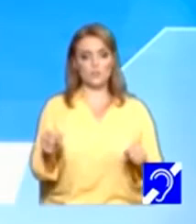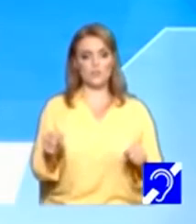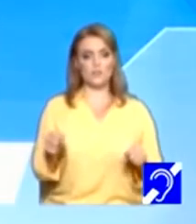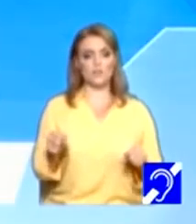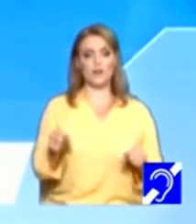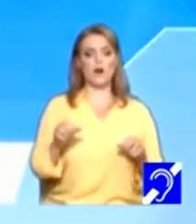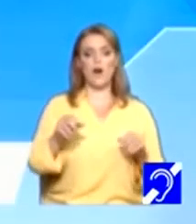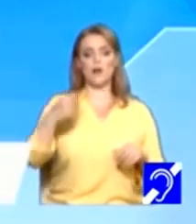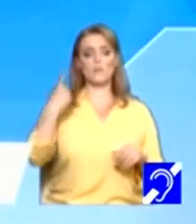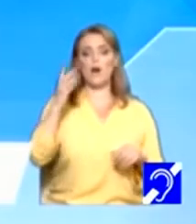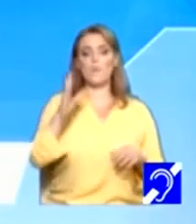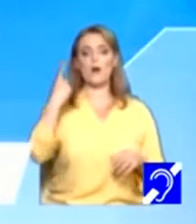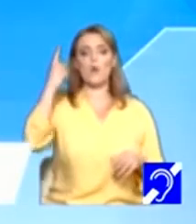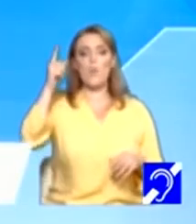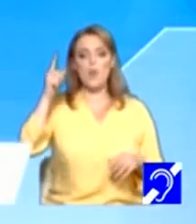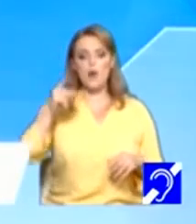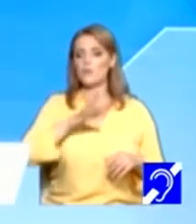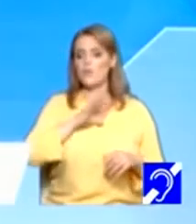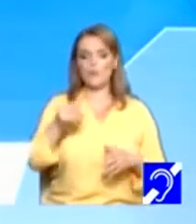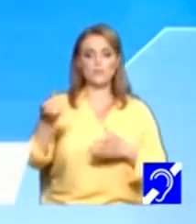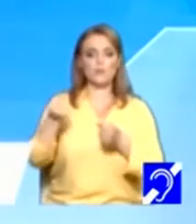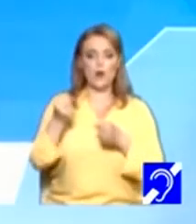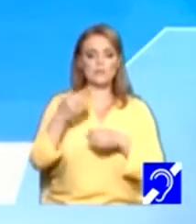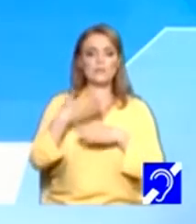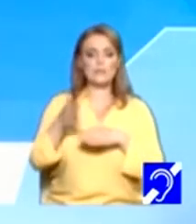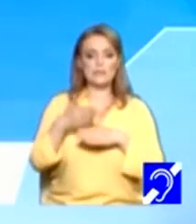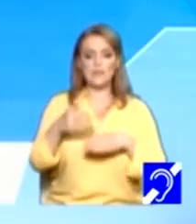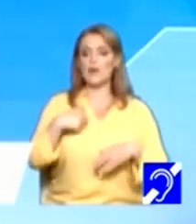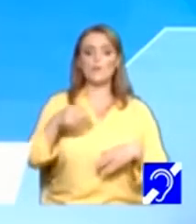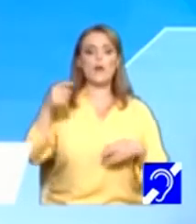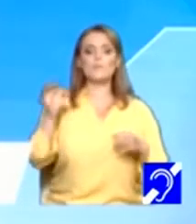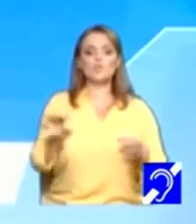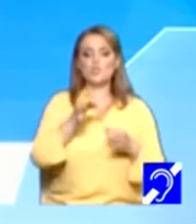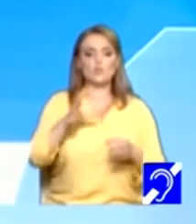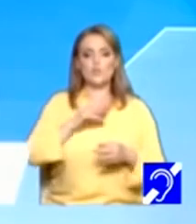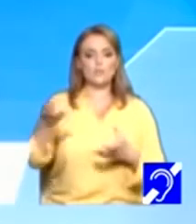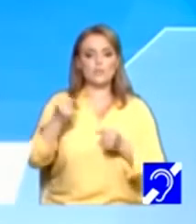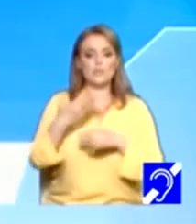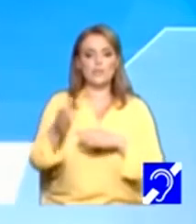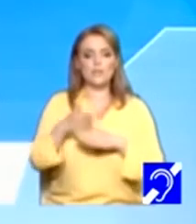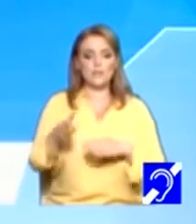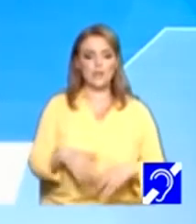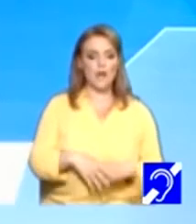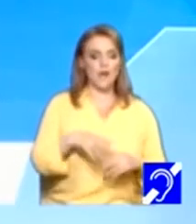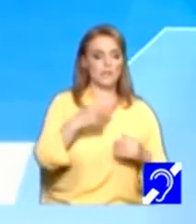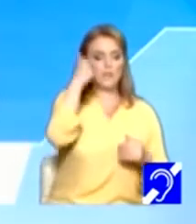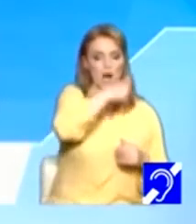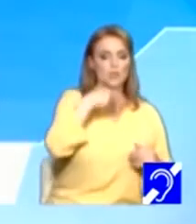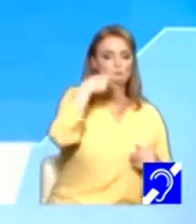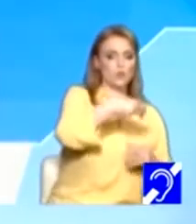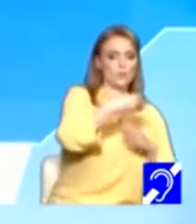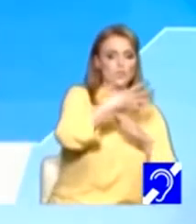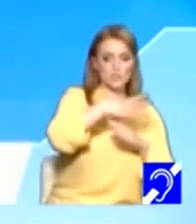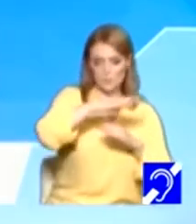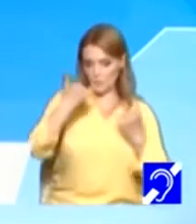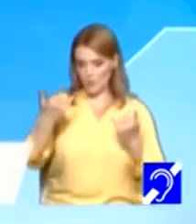leu nu a fost luat, nici o datorie publică din 2015 până acum, din contra s-au